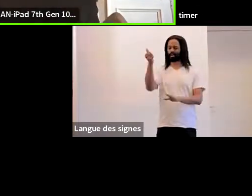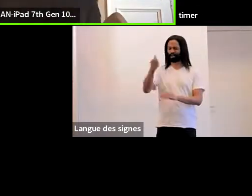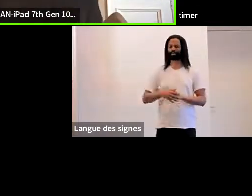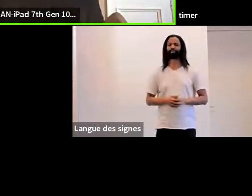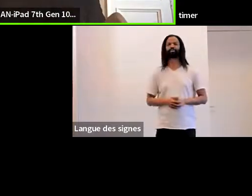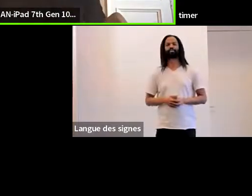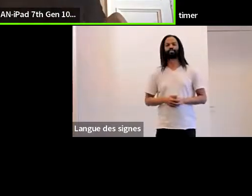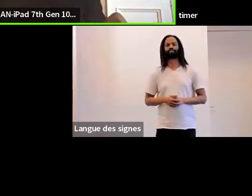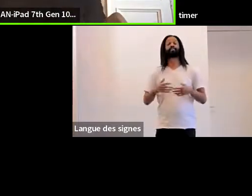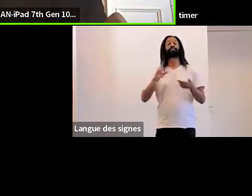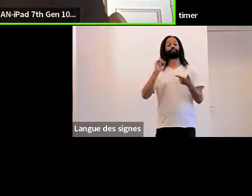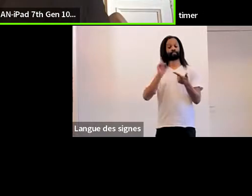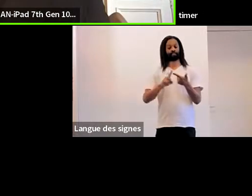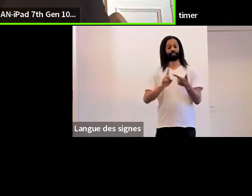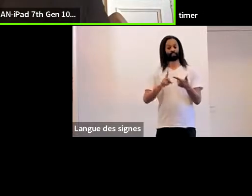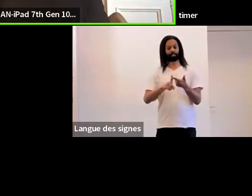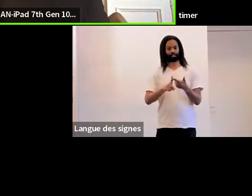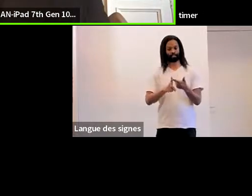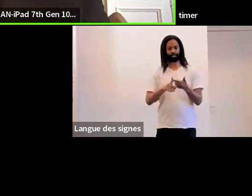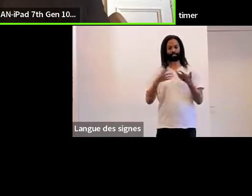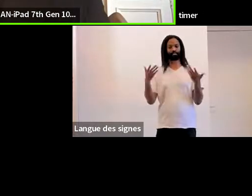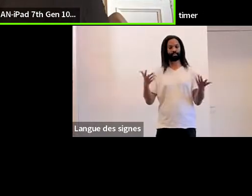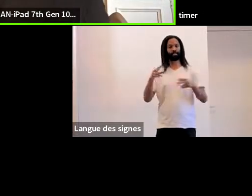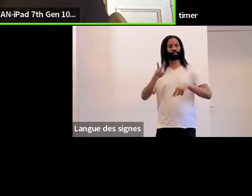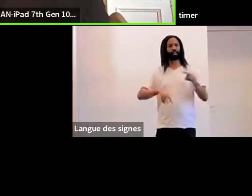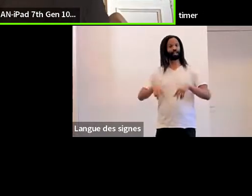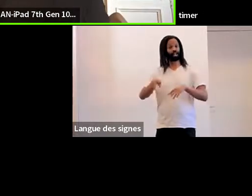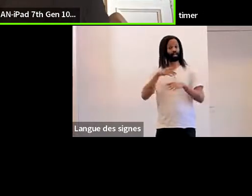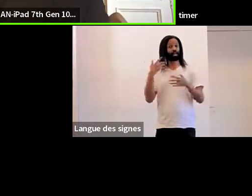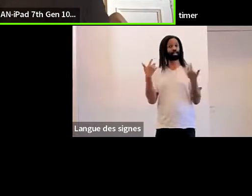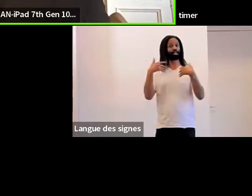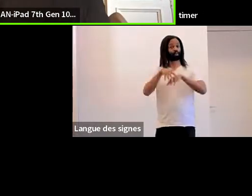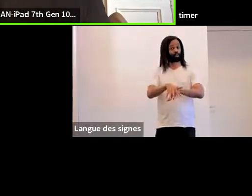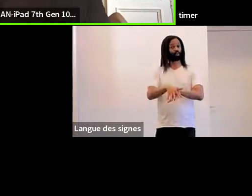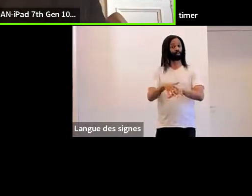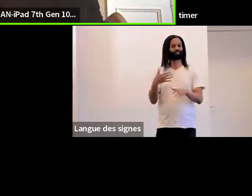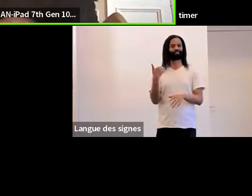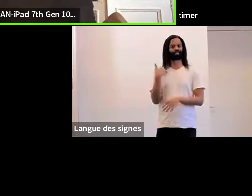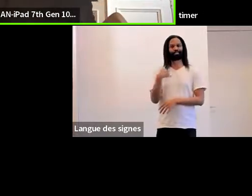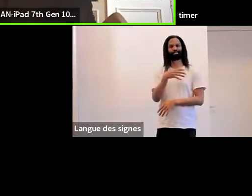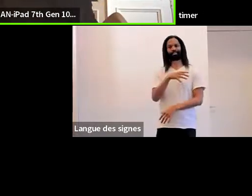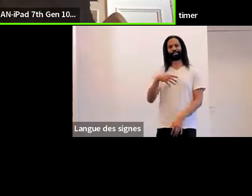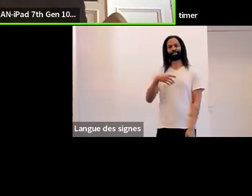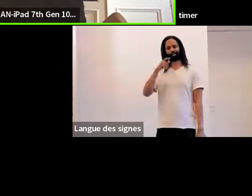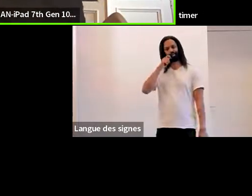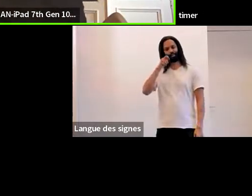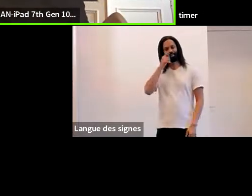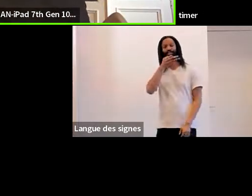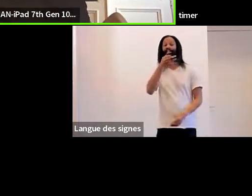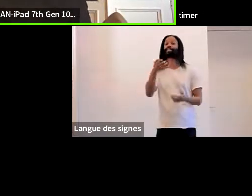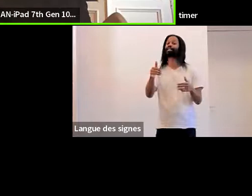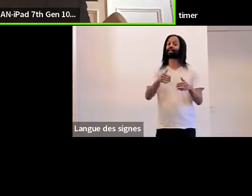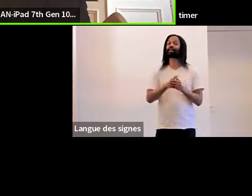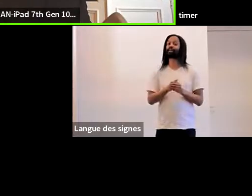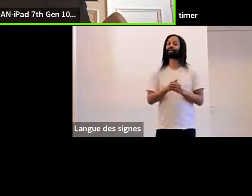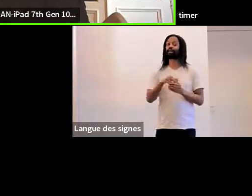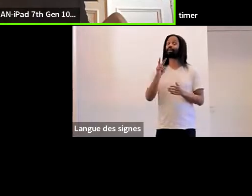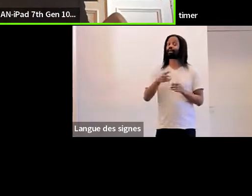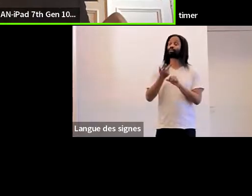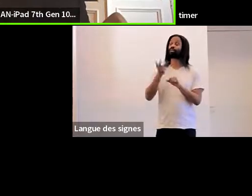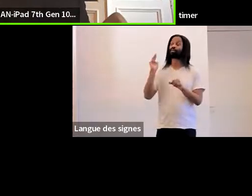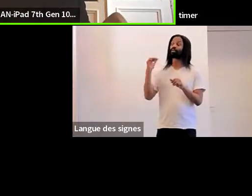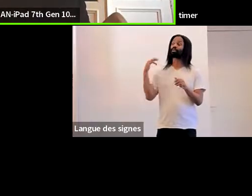village d'insertion. Madame Colombo vient de le présenter. Inutile de vous dire que ce projet qui a été mené en 3 ans,